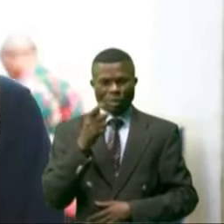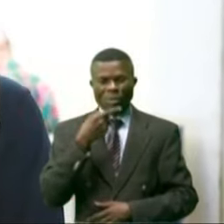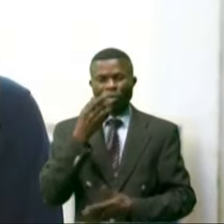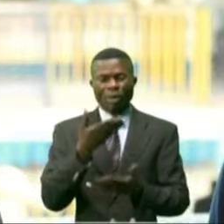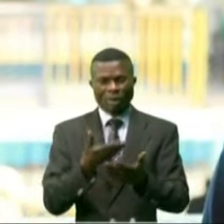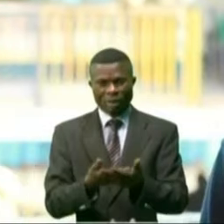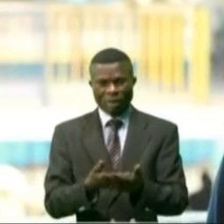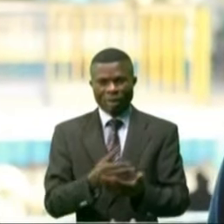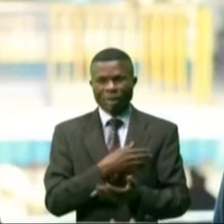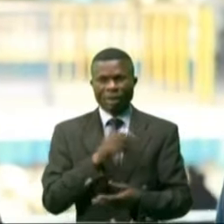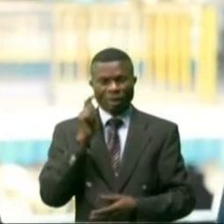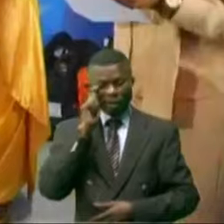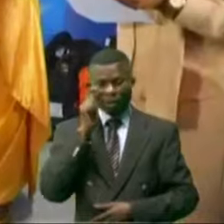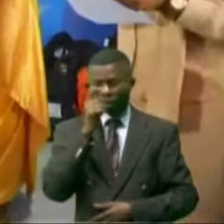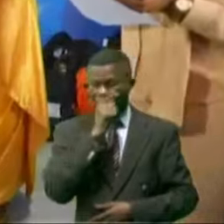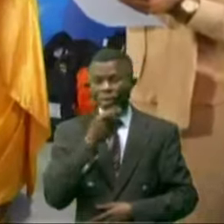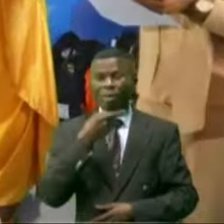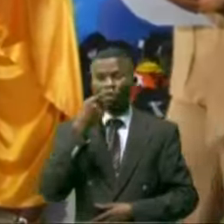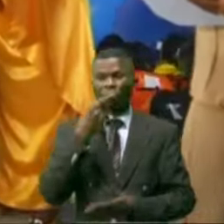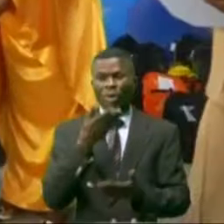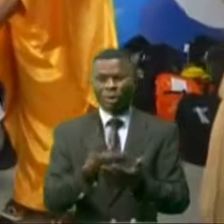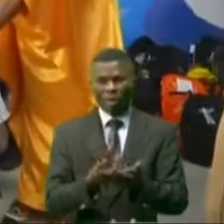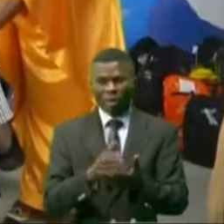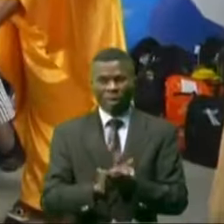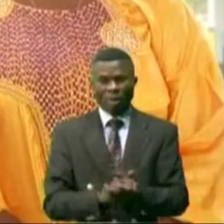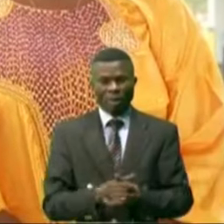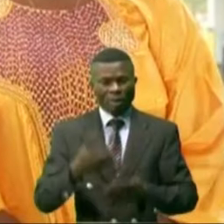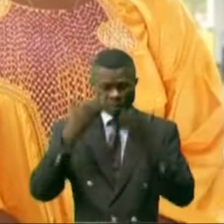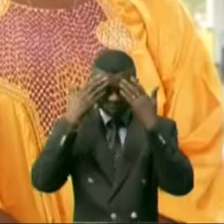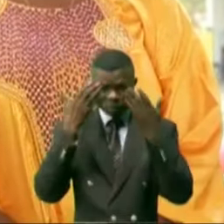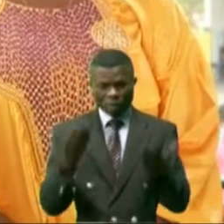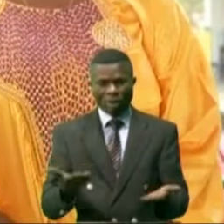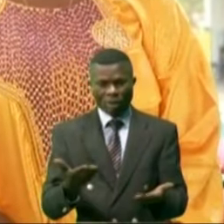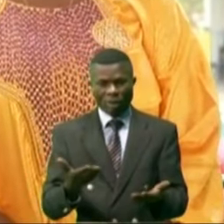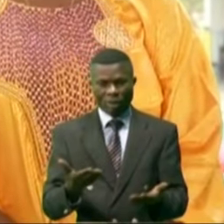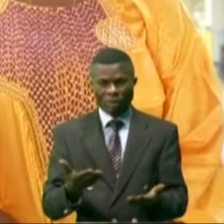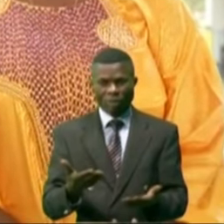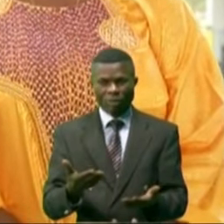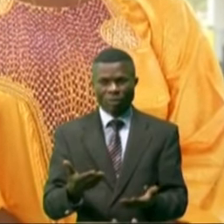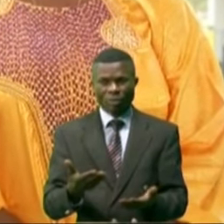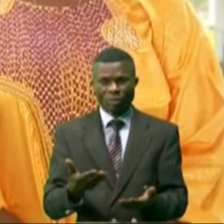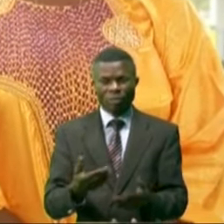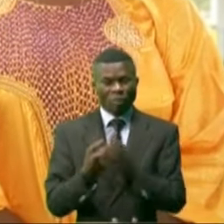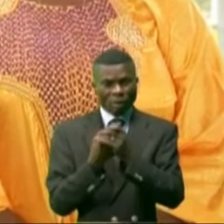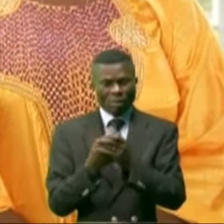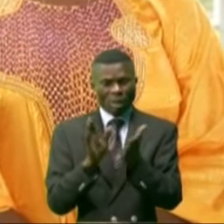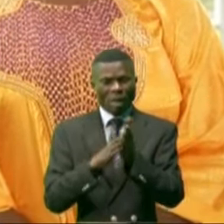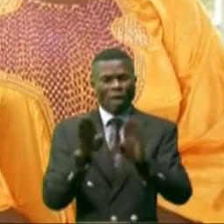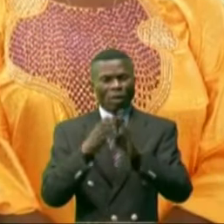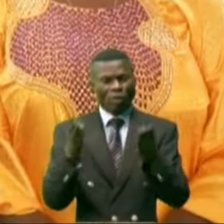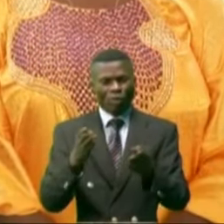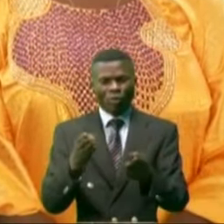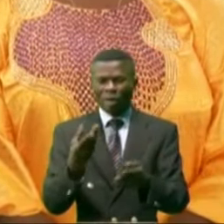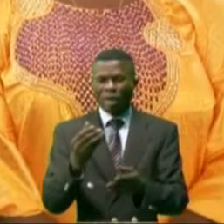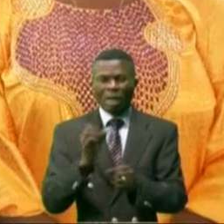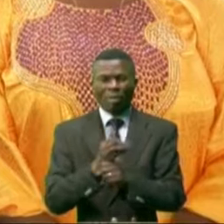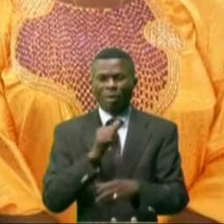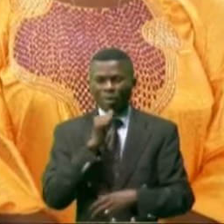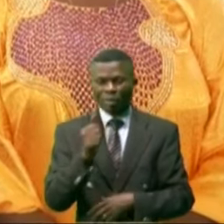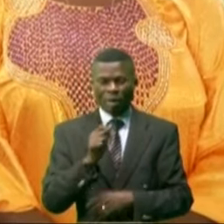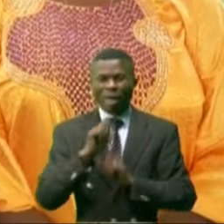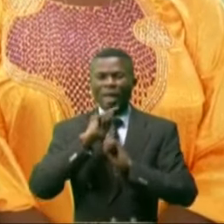Ces non-voyants s'expriment. Et on ne savait pas vraiment comment s'en sortir, surtout à la veille de la rentrée scolaire. C'est un